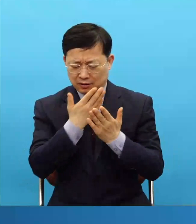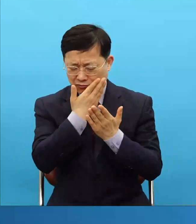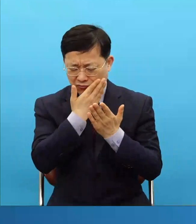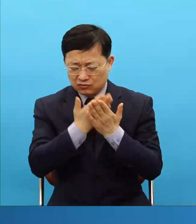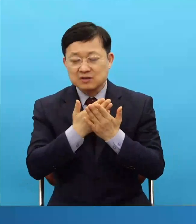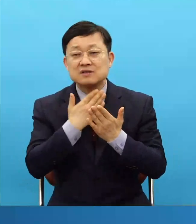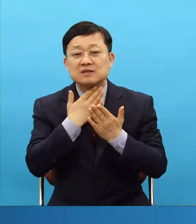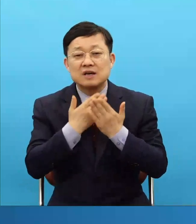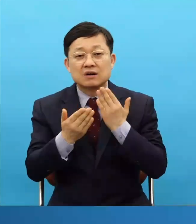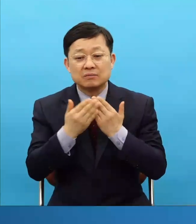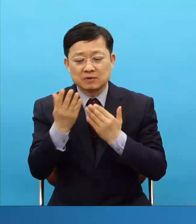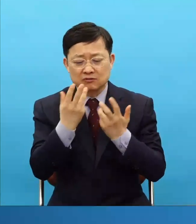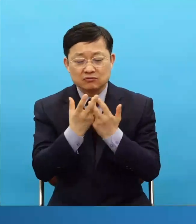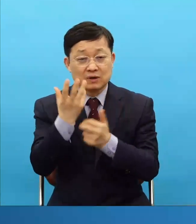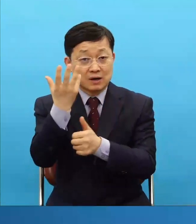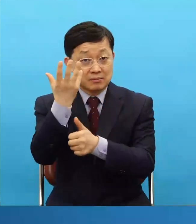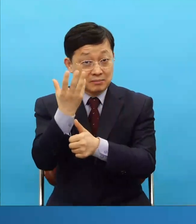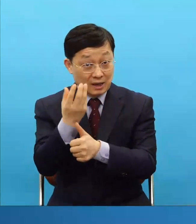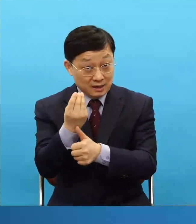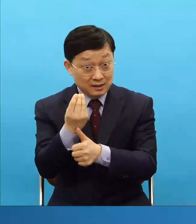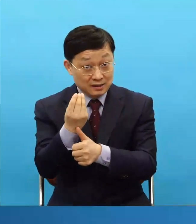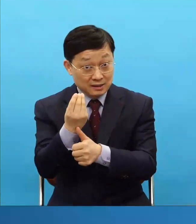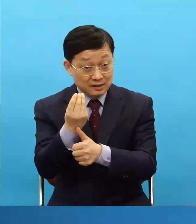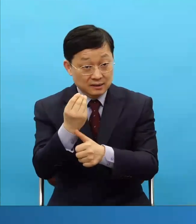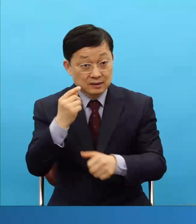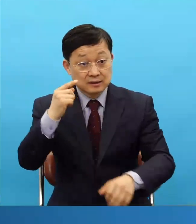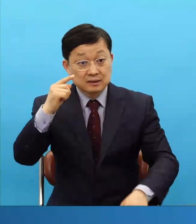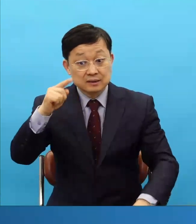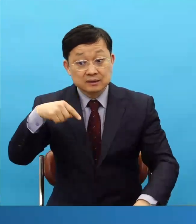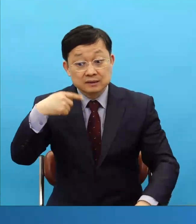great experience there. 자, 이때부터 뭡니까? And from this point on,